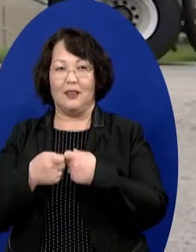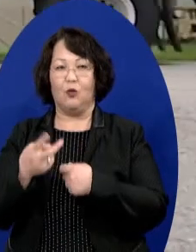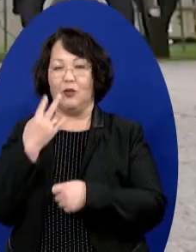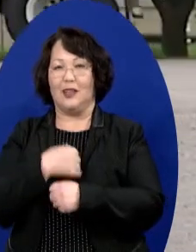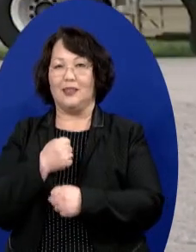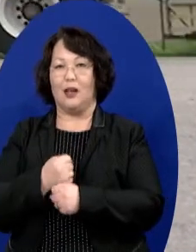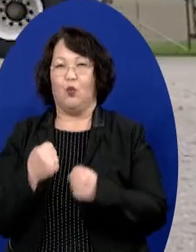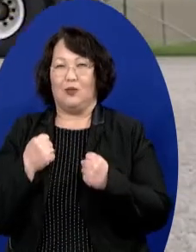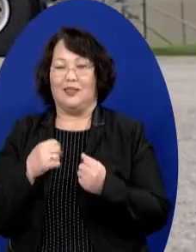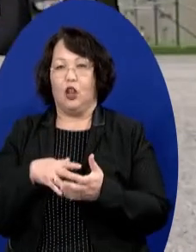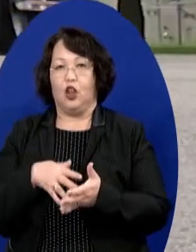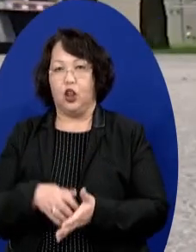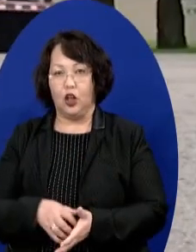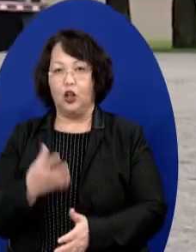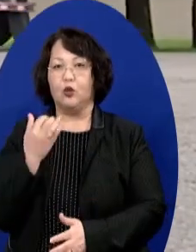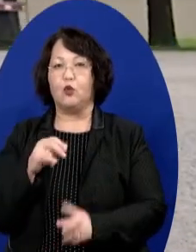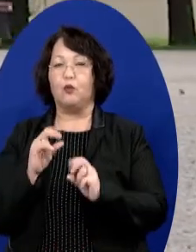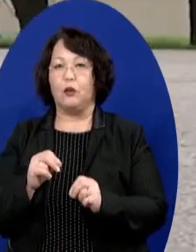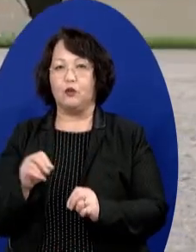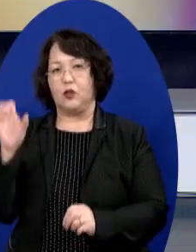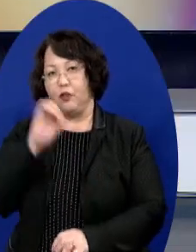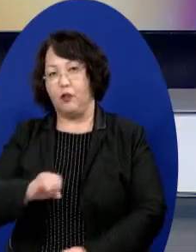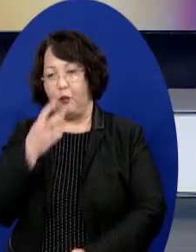гэж өрөндийнхэн дүгнсэн байна.